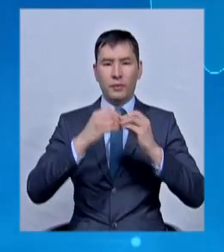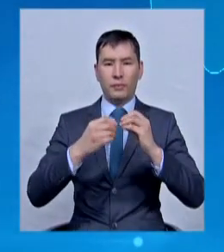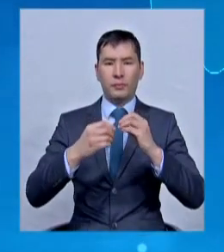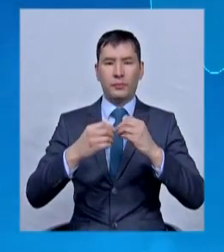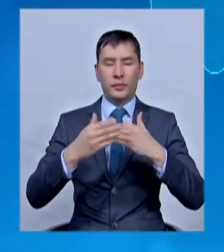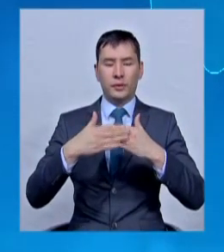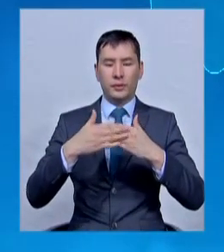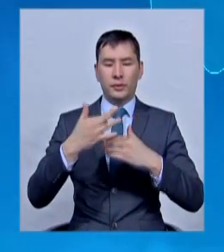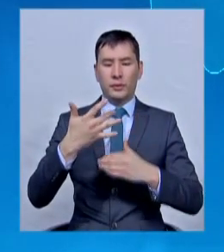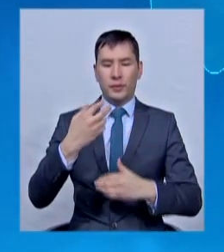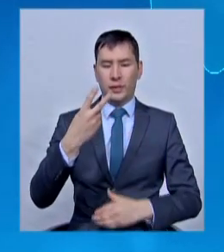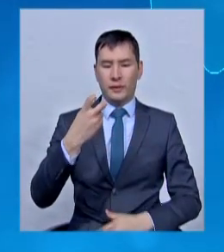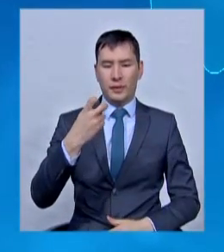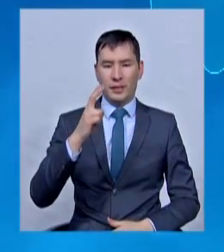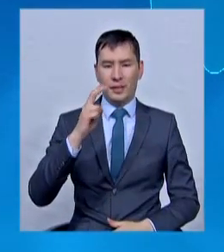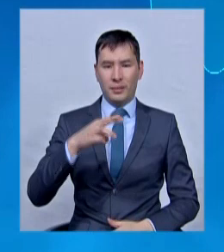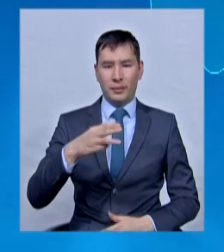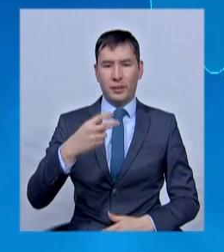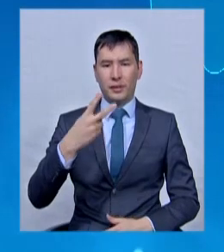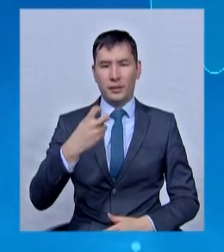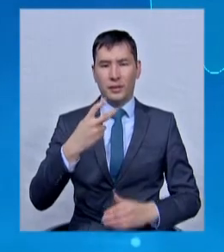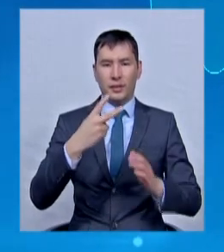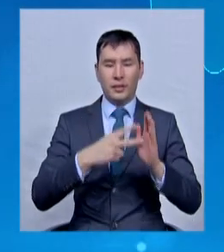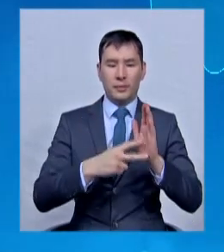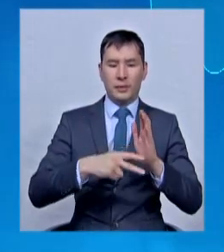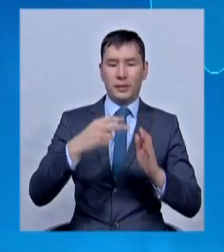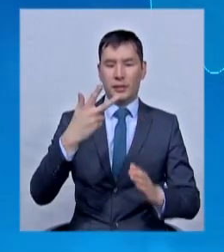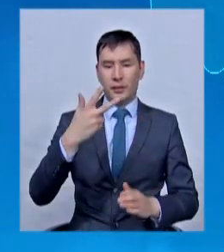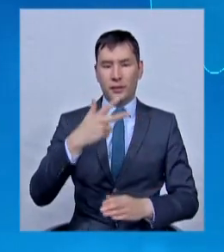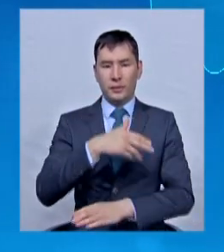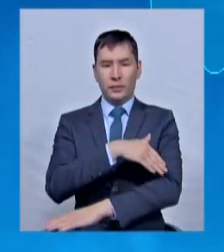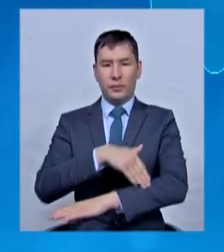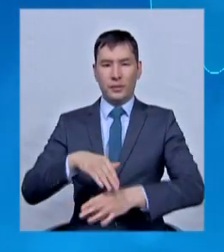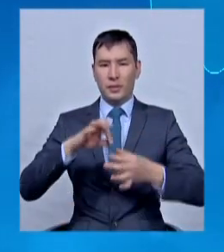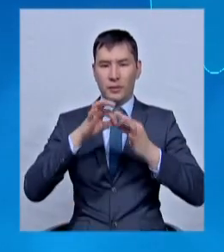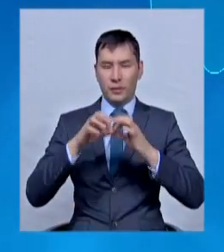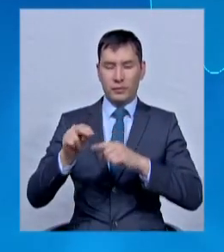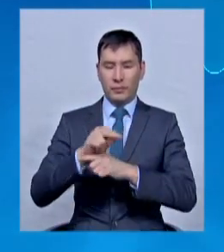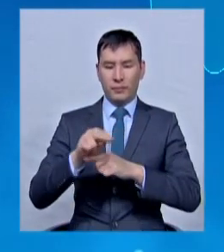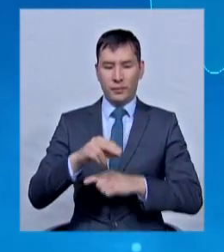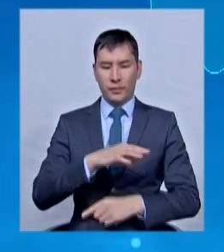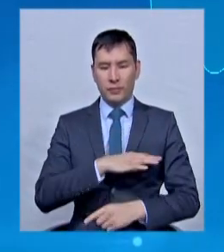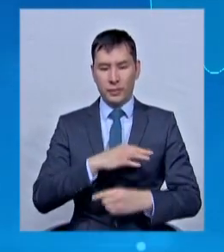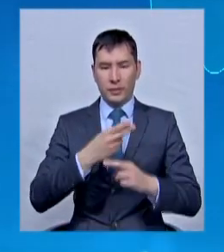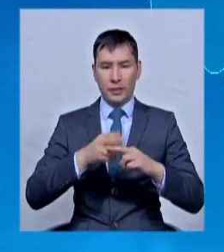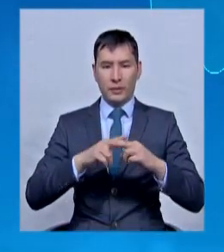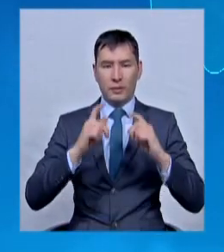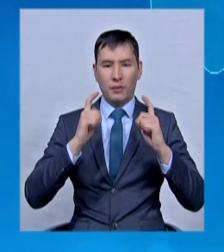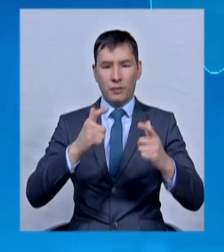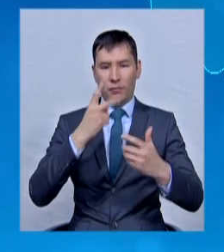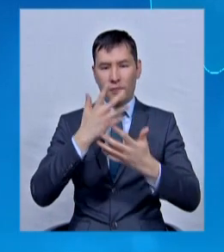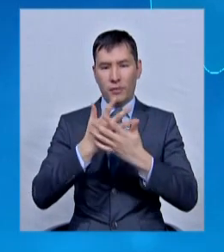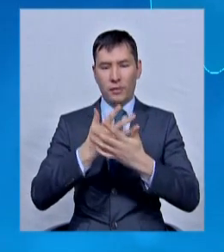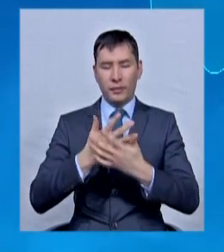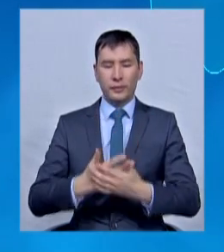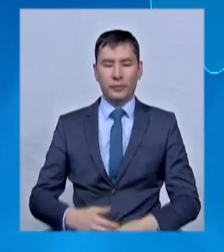ұзындығы 200 шақырым болатын 283 көше күрделі жөндеуден өтті. Қала әкімінің хабарлауынша, осындай ауқымды жұмыс әсерінен